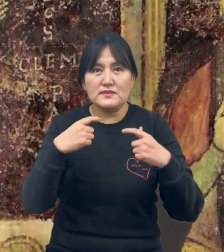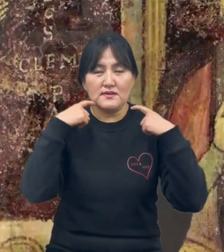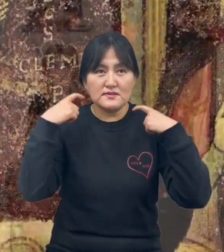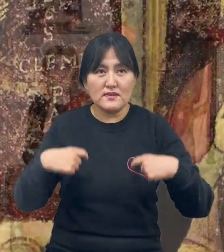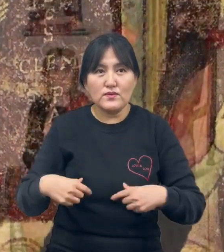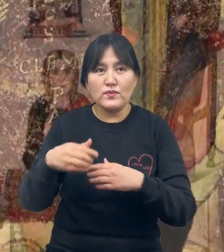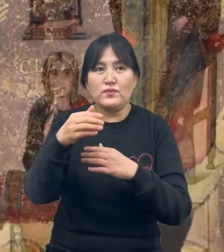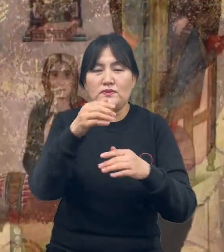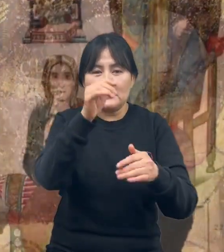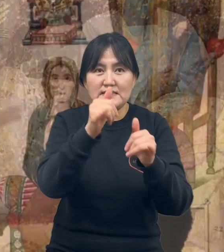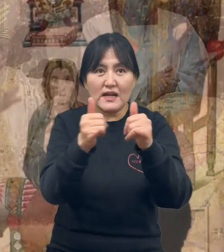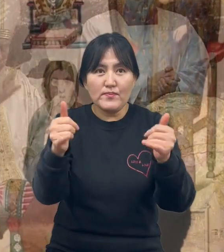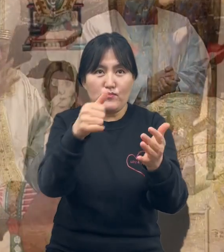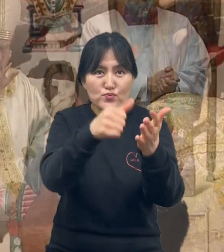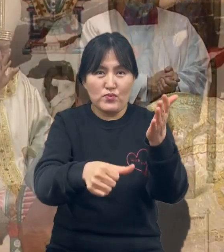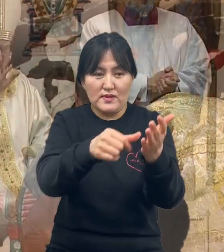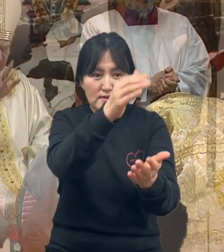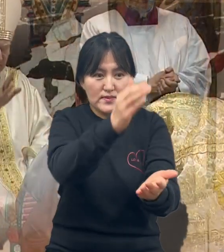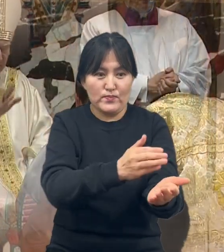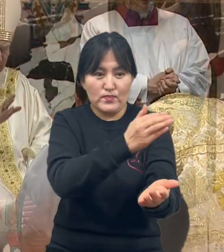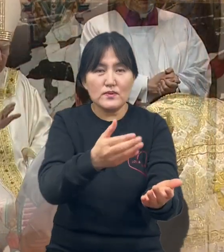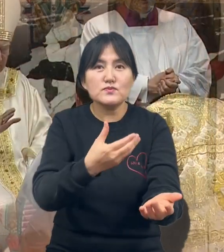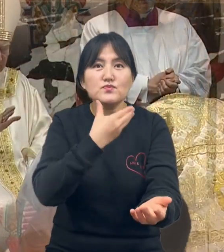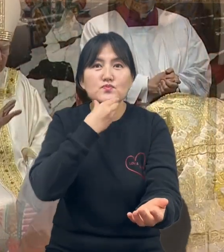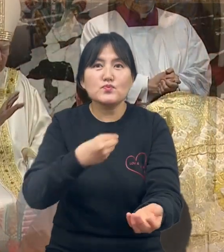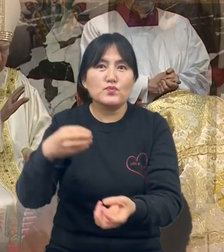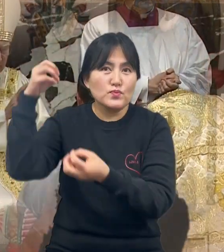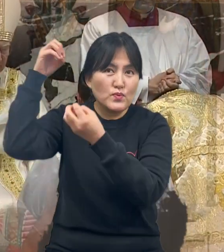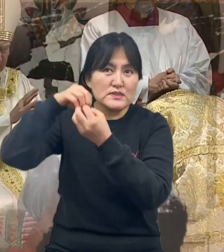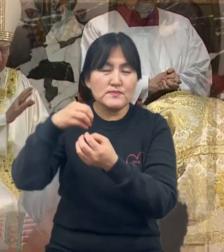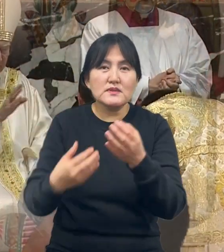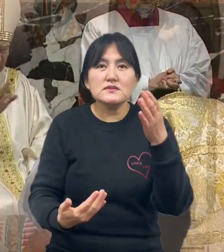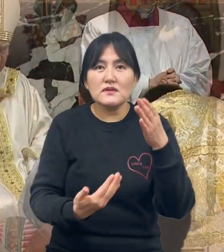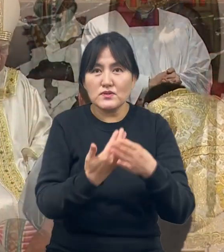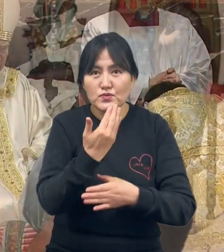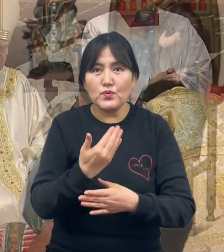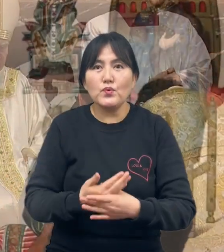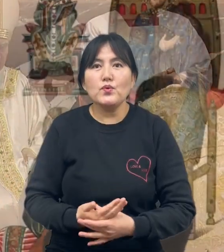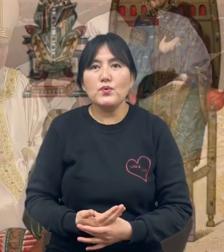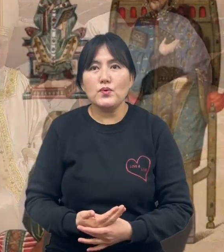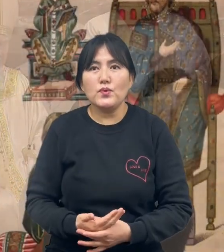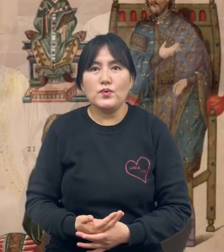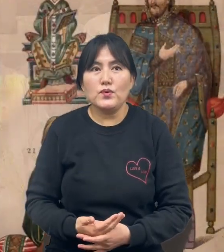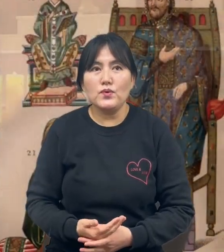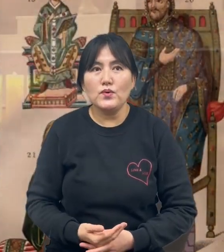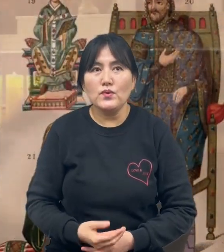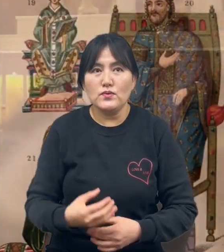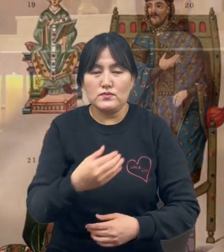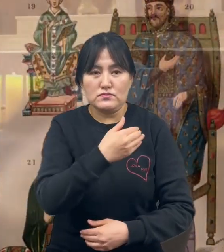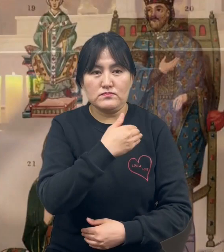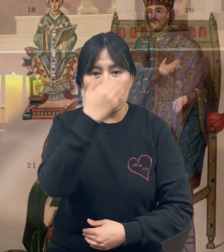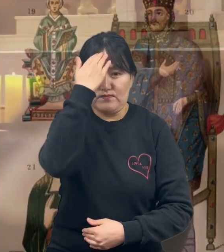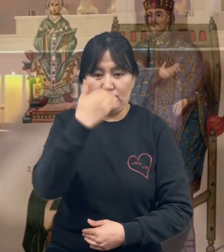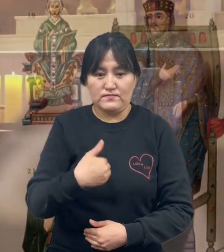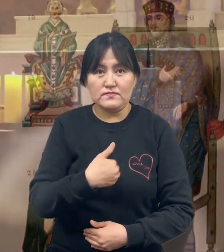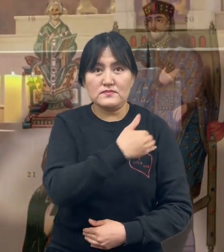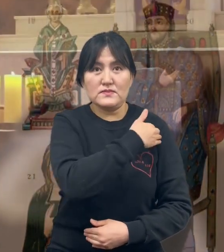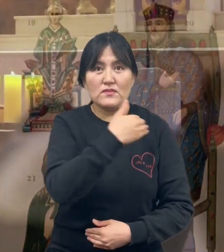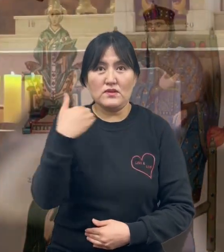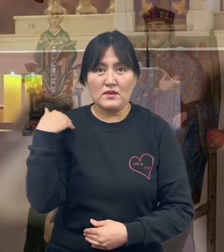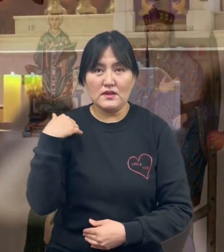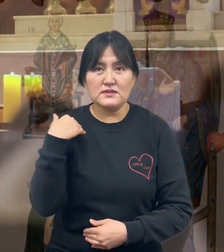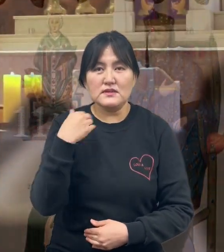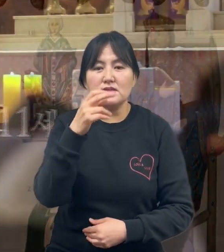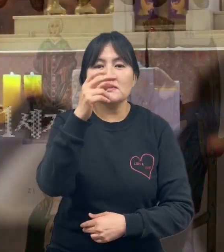4, 5세기부터는 사제가 오른손으로 사람이나 사물에 십자를 그어 축복하는 관습이 생겼고 두 어깨를